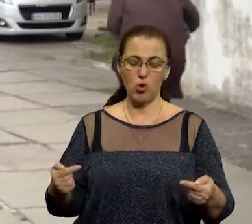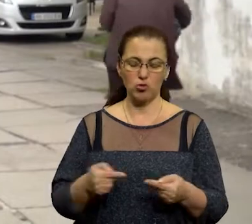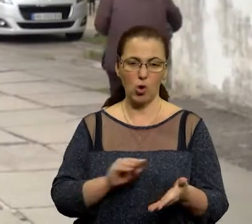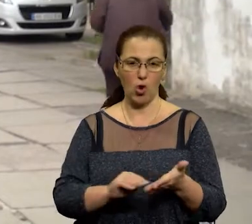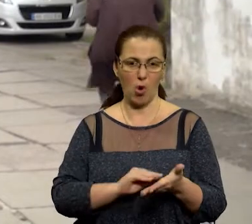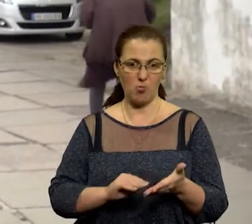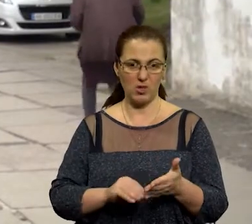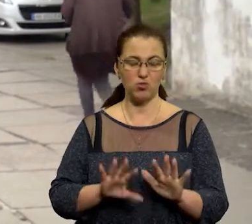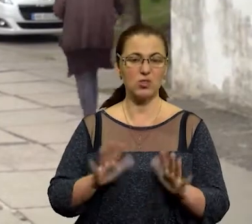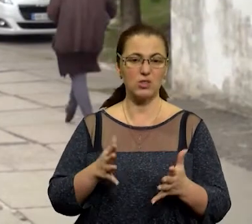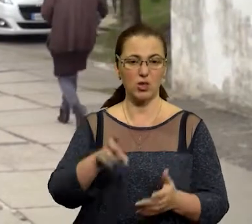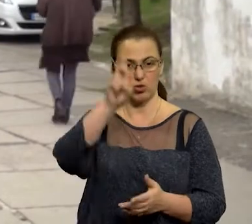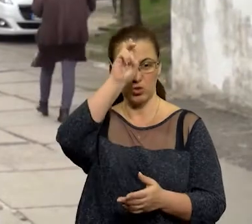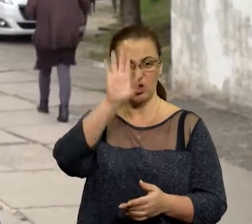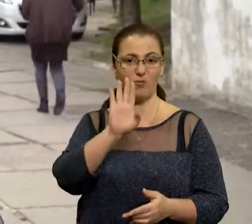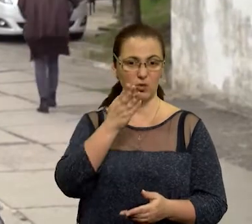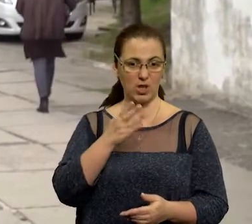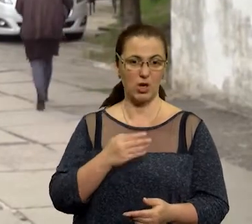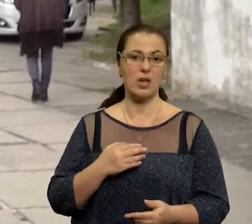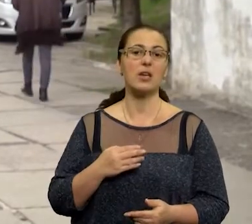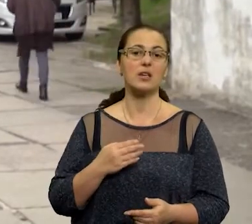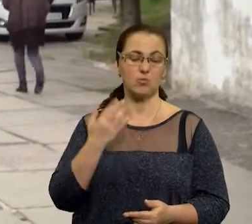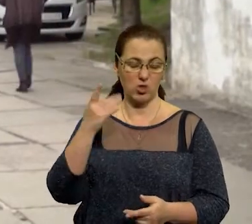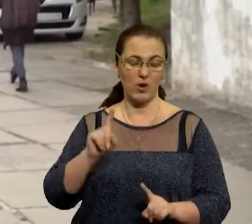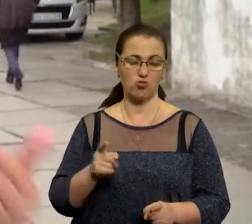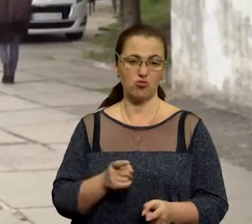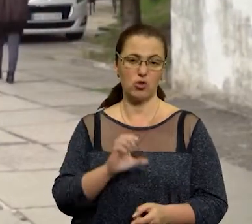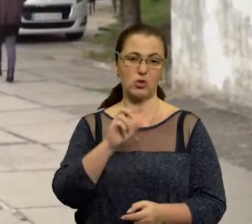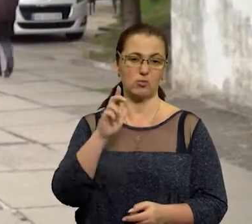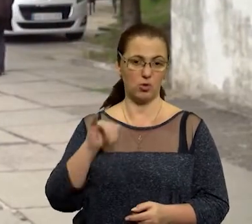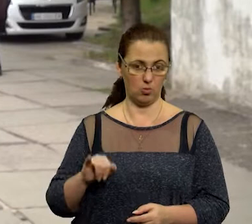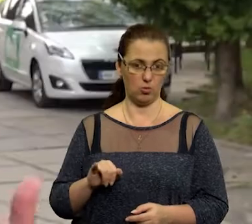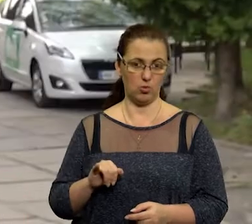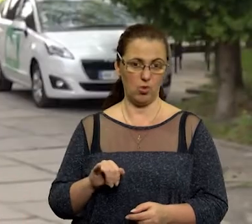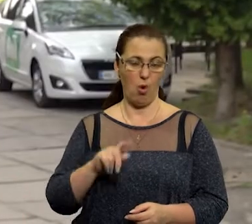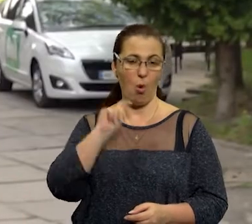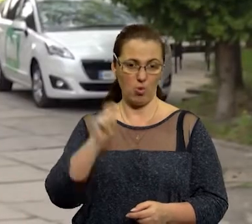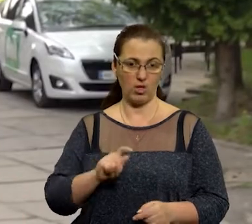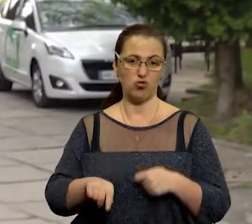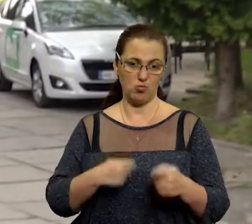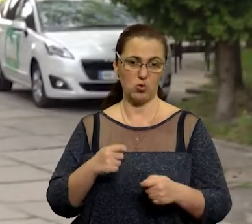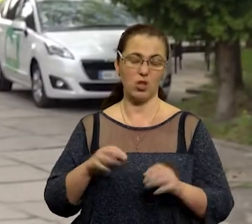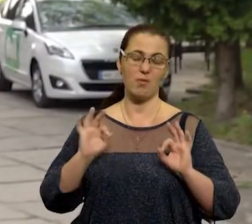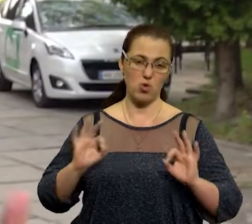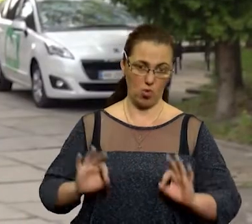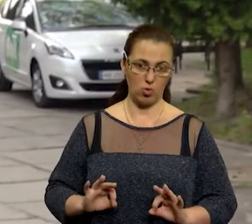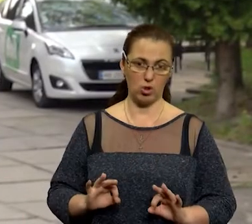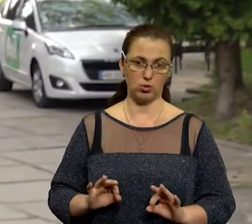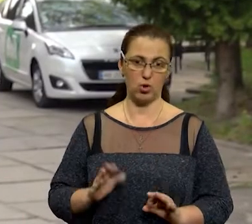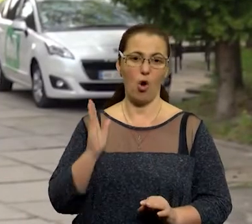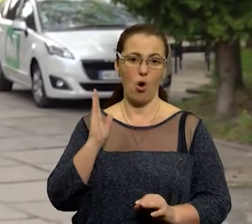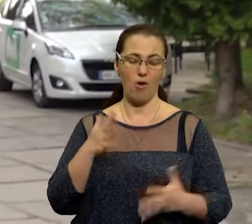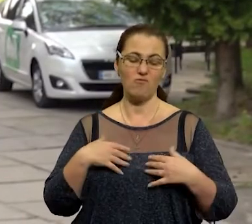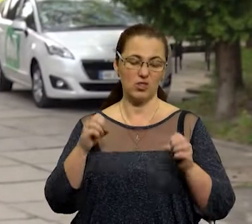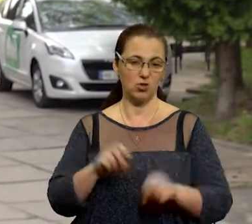з державною зрадою. І сподіваюся на те, що і Служба безпеки України, котра порушила відповідне провадження, і прокуратура Львівської області докладуть усіх